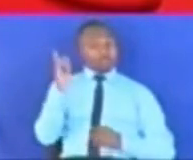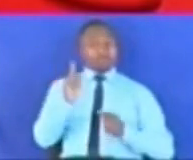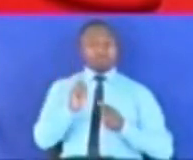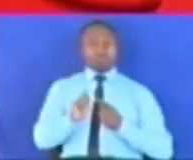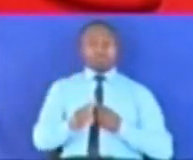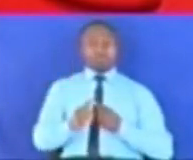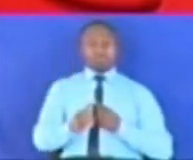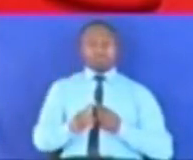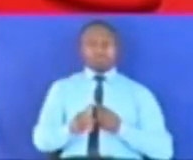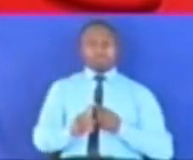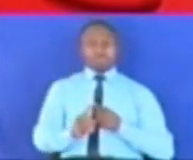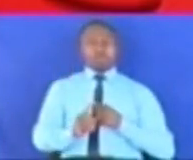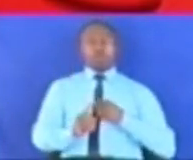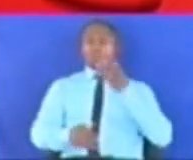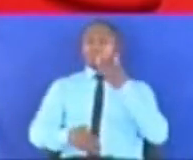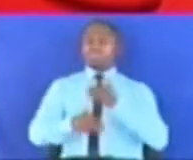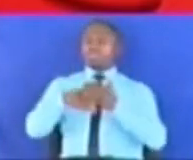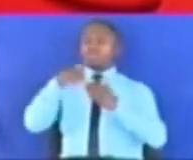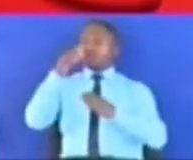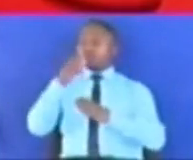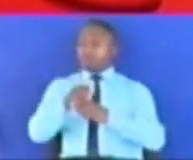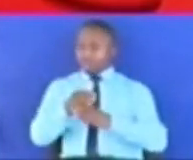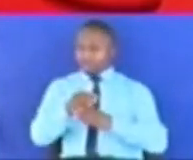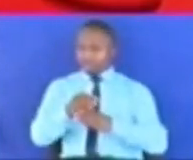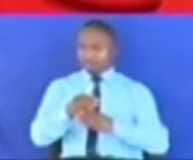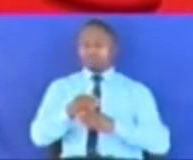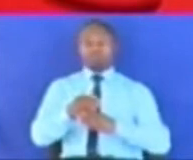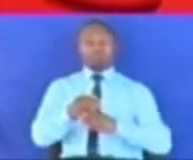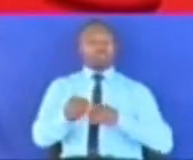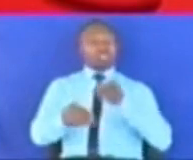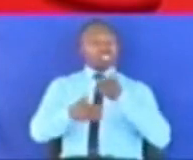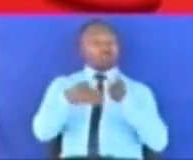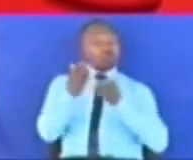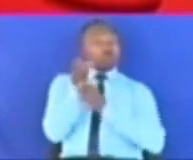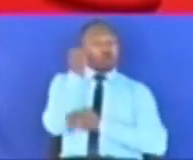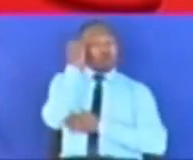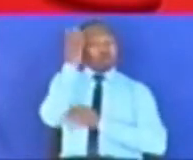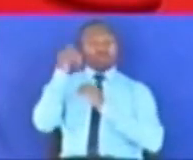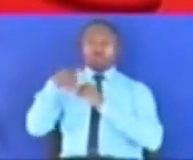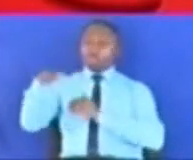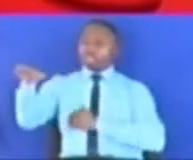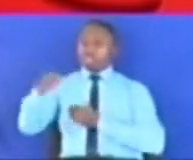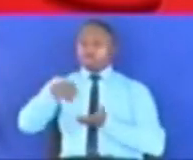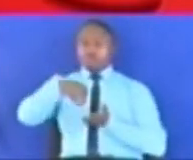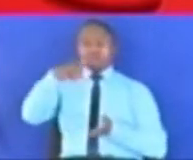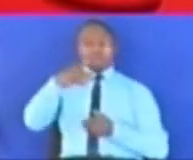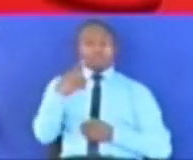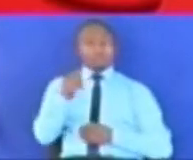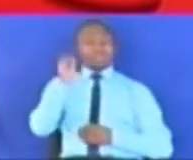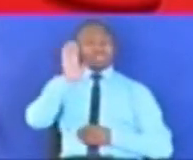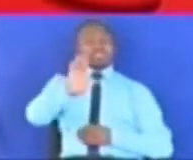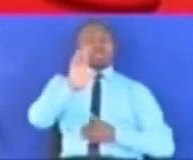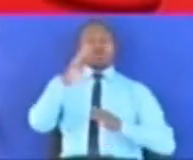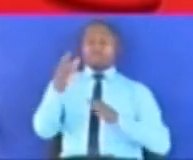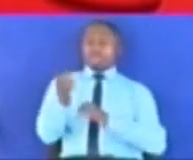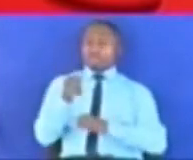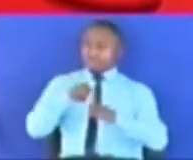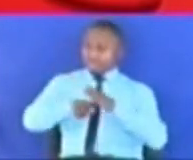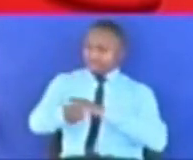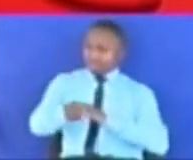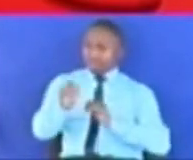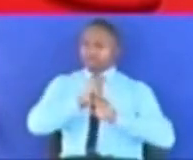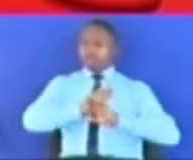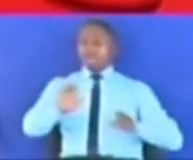Kahama imejenga jengo la OPD kwa gharama za fedha za ndani. Imekwisha